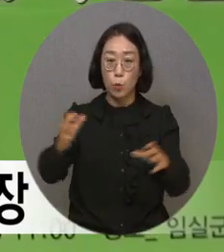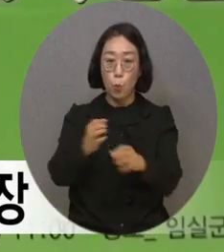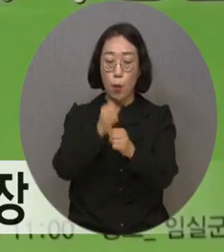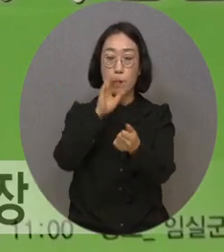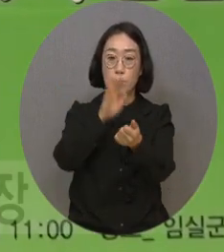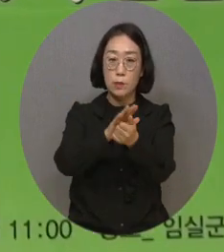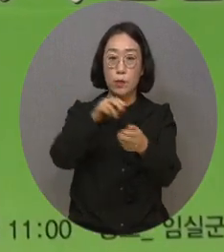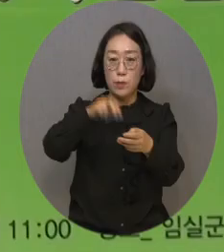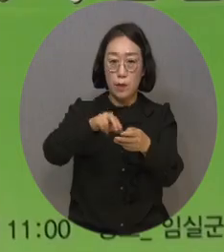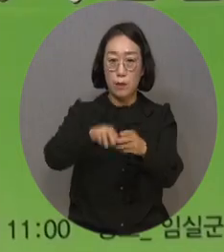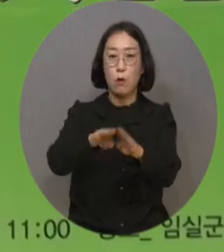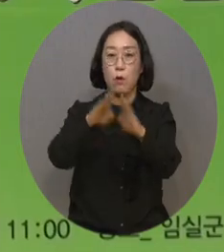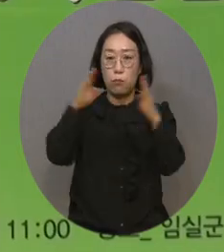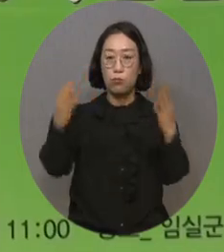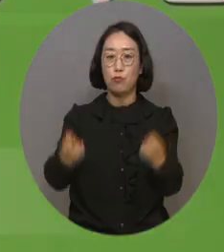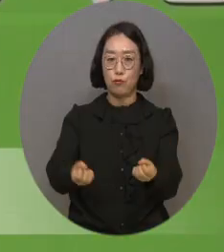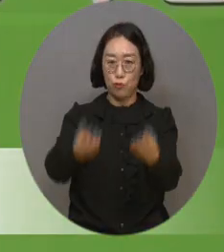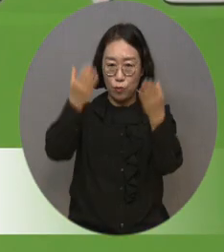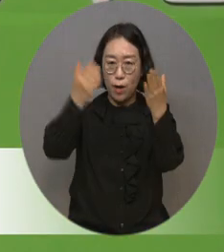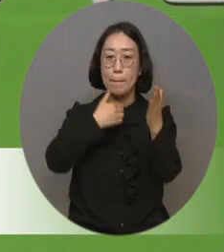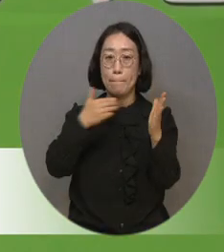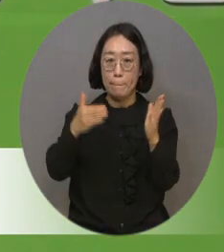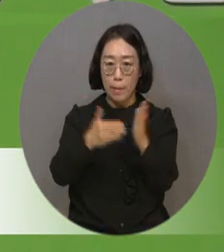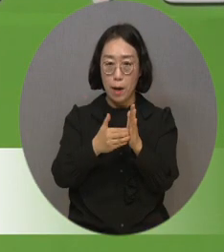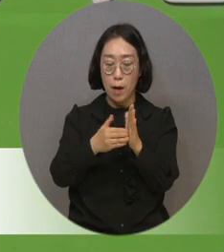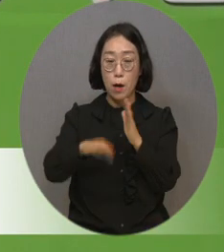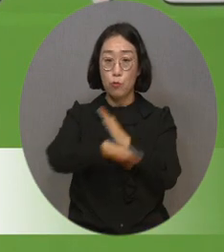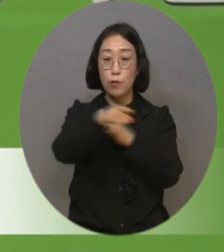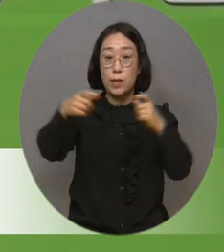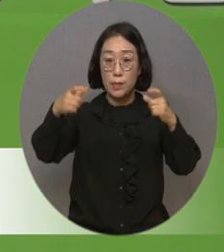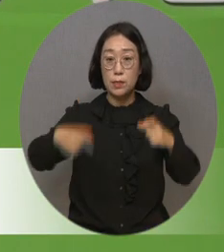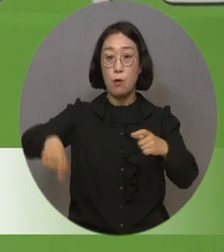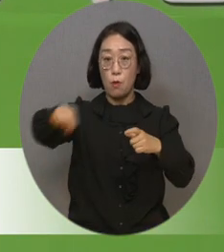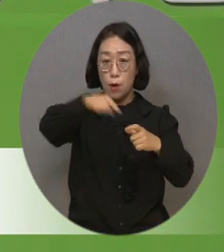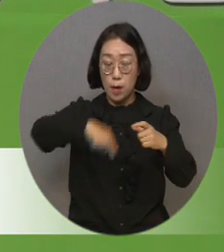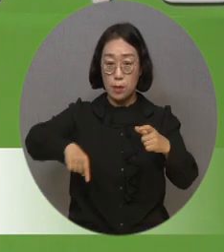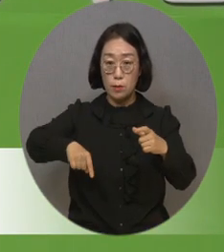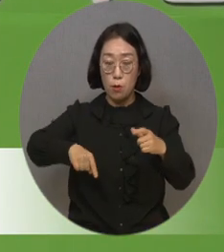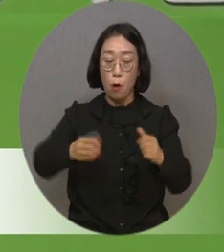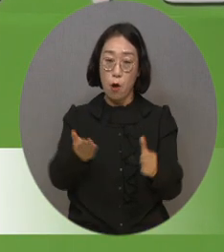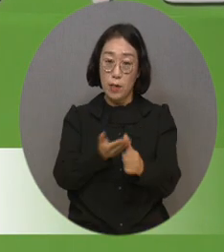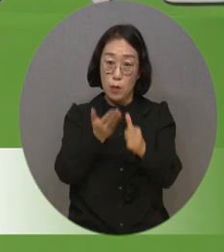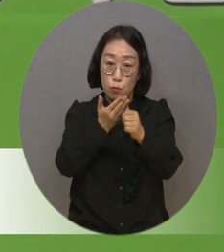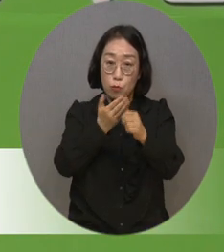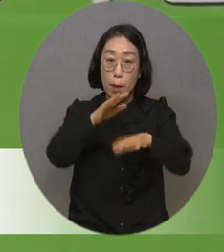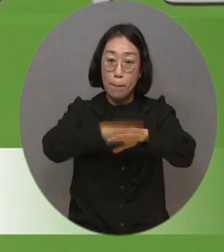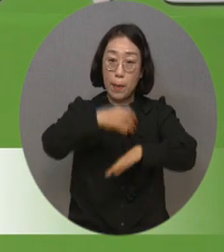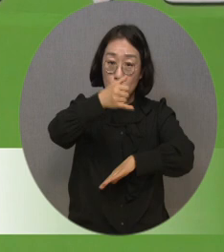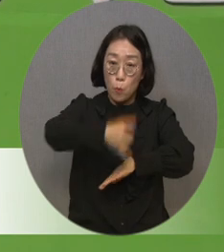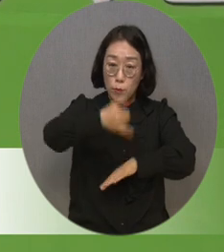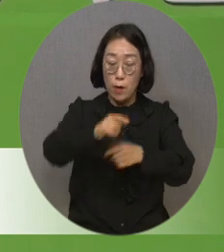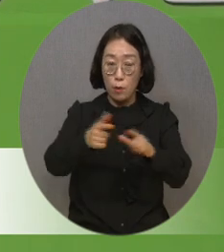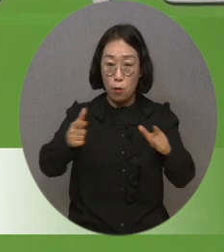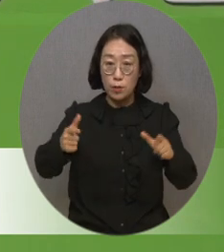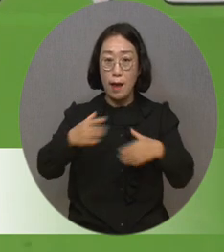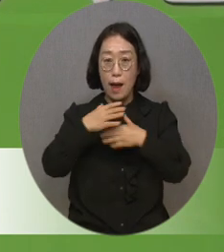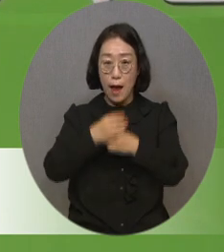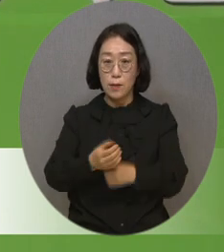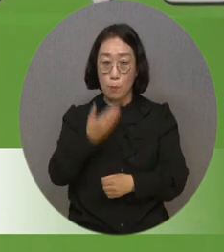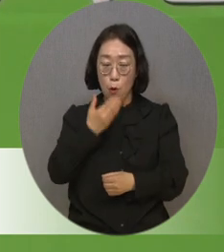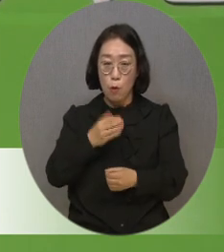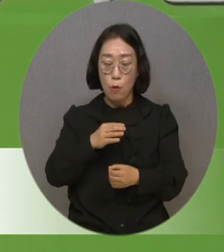통합지원센터 개장을 축하해 주었습니다. 우리 지역에서 생산한 친환경 농산물 등 안전한 먹거리를